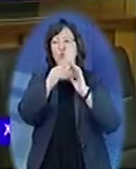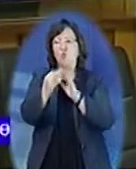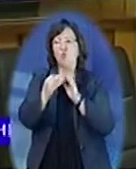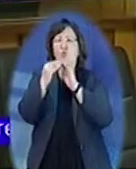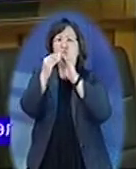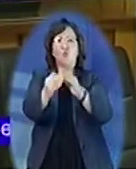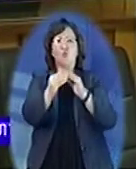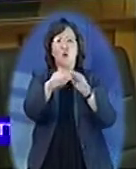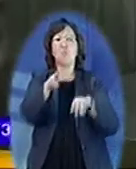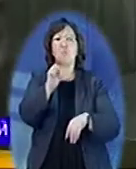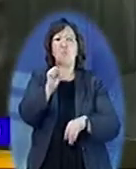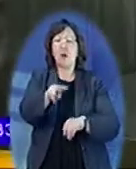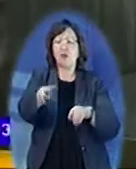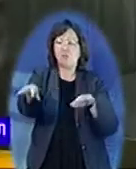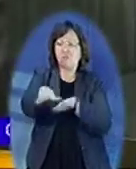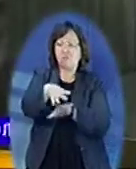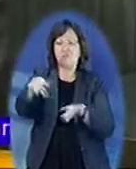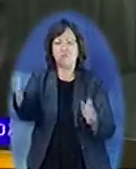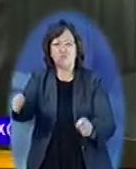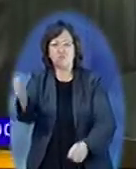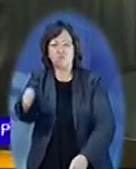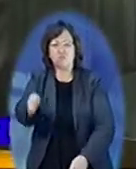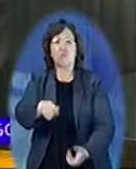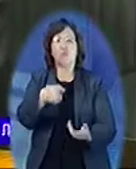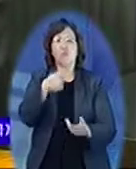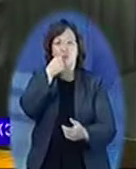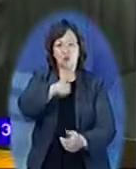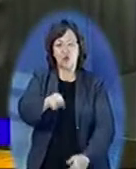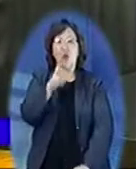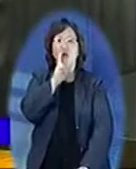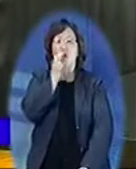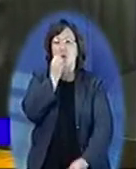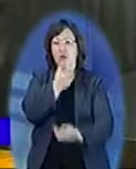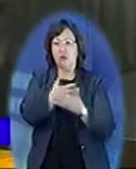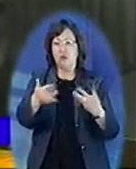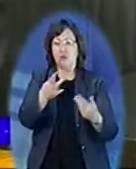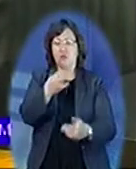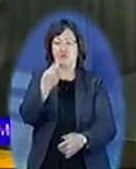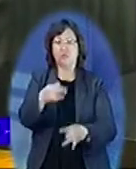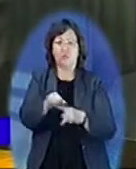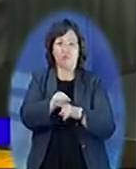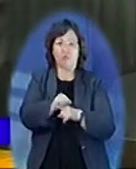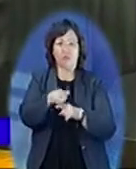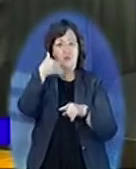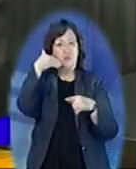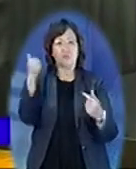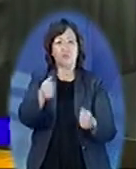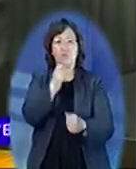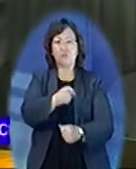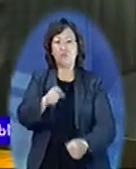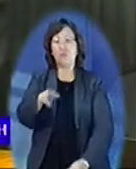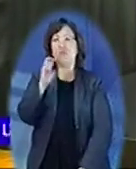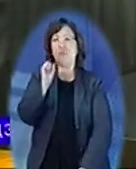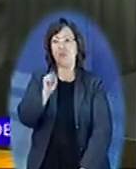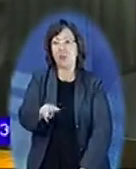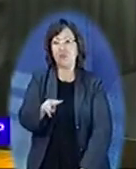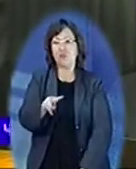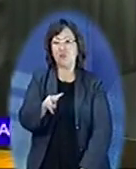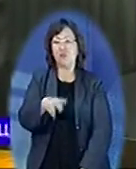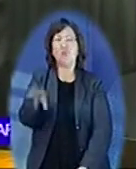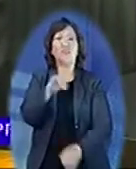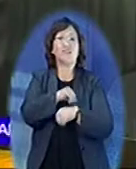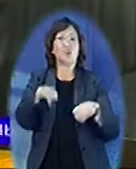шатхуун им хоол хүнсний нөөц бүрдүүлэх малчин өрх мал үхэн иргэд өвлийн